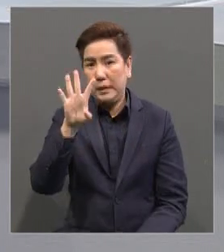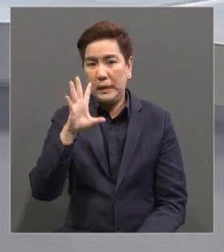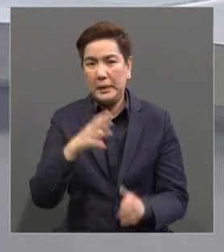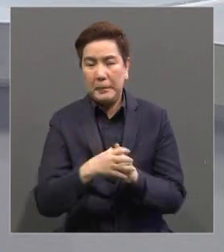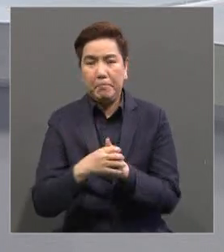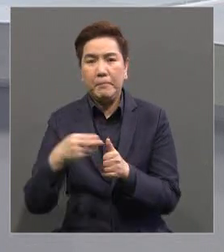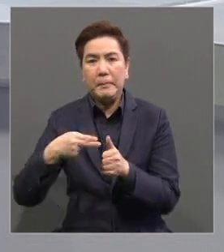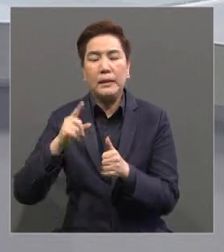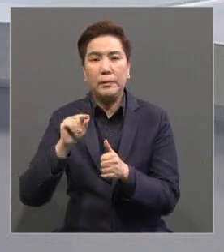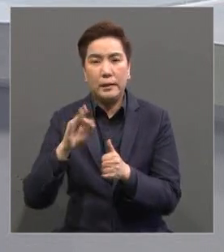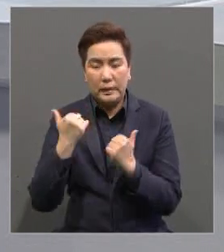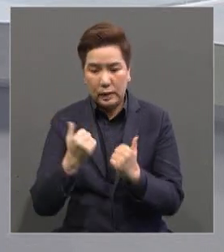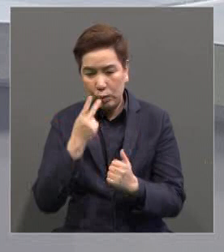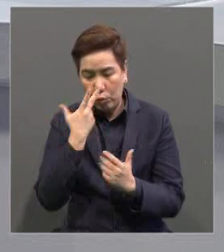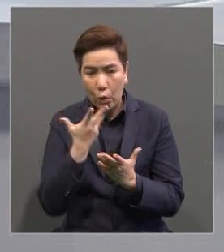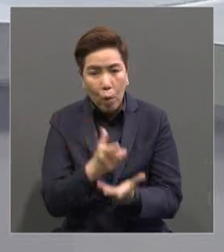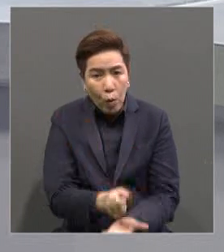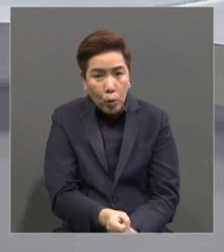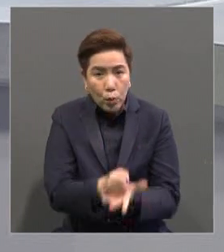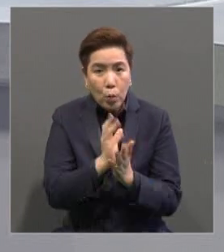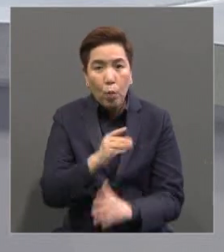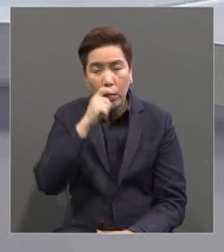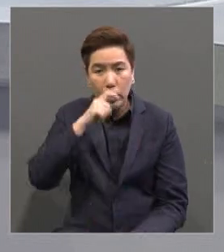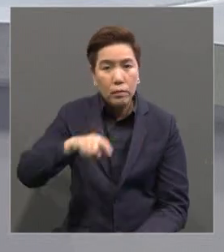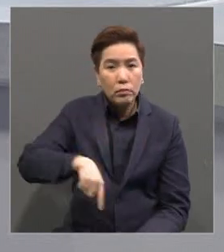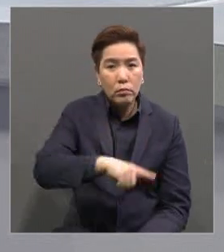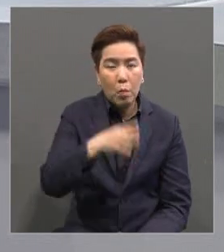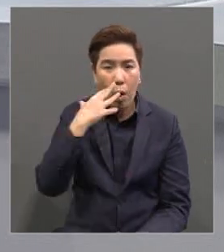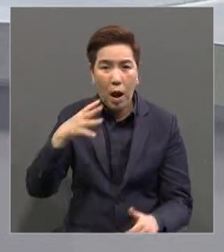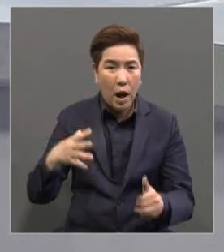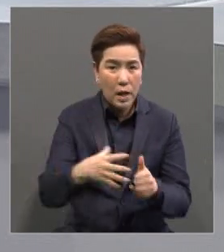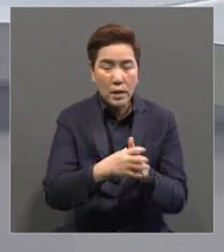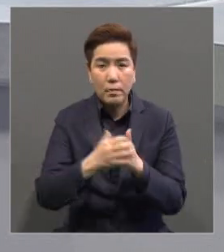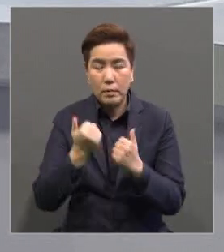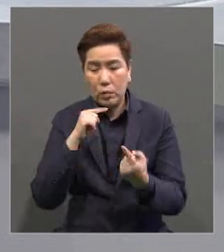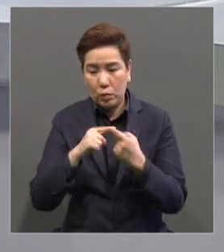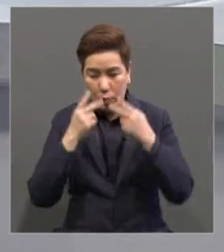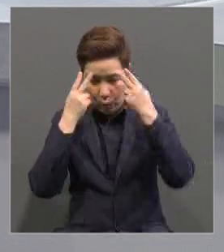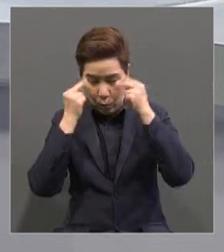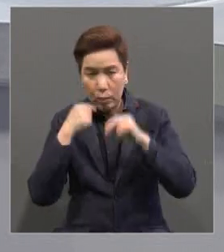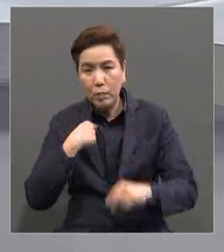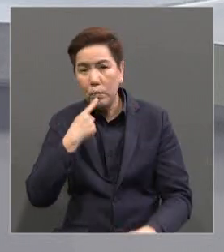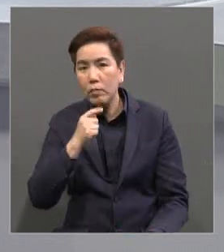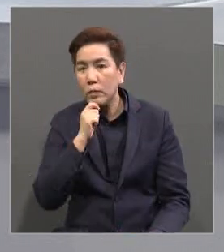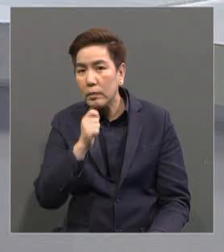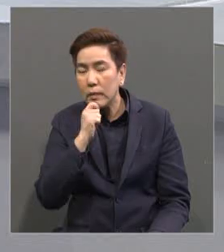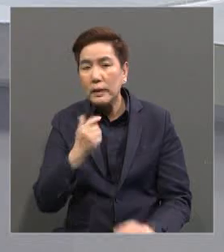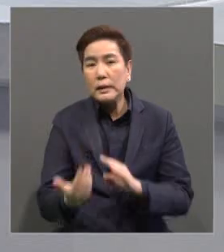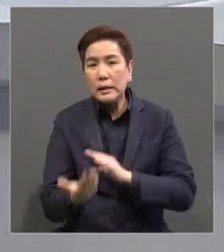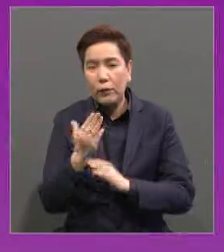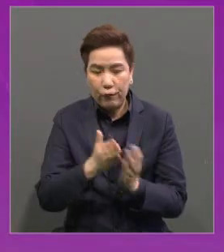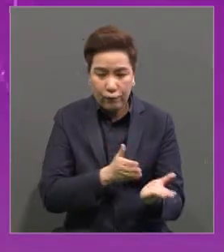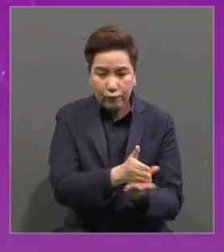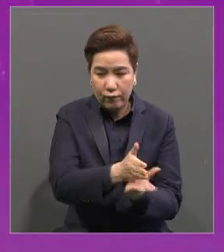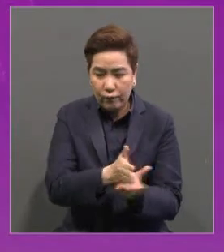นะก็มีความคืบหน้าค่ะในการช่วยเหลือตัวประกันคนไทยที่ถูกจับไปวันนี้ท่านนายกรัฐมนตรีให้สัมภาษณ์เมื่อช่วงเช้าบอกว่าทุกฝ่